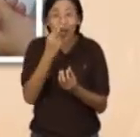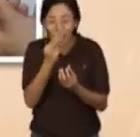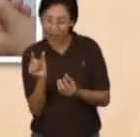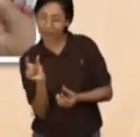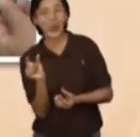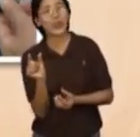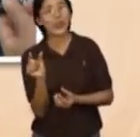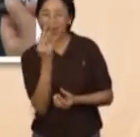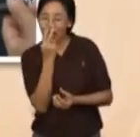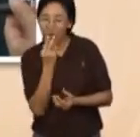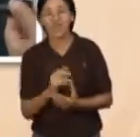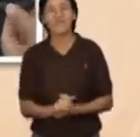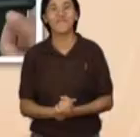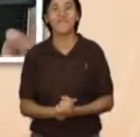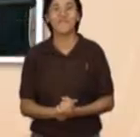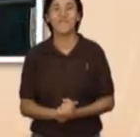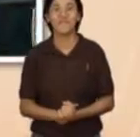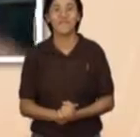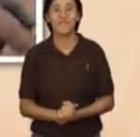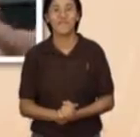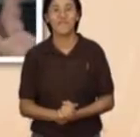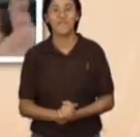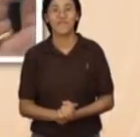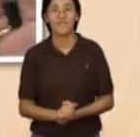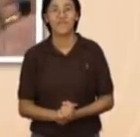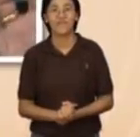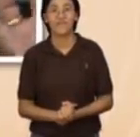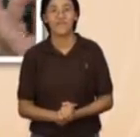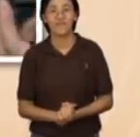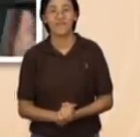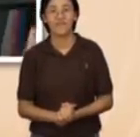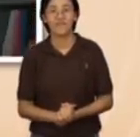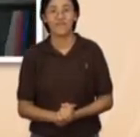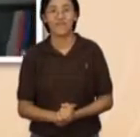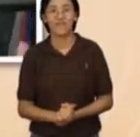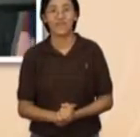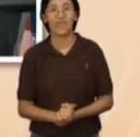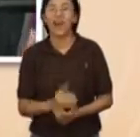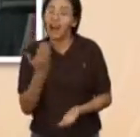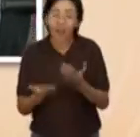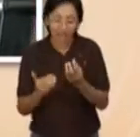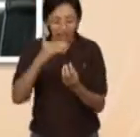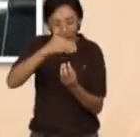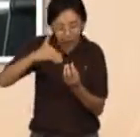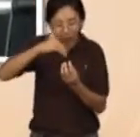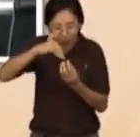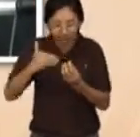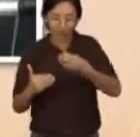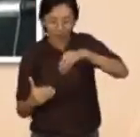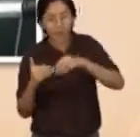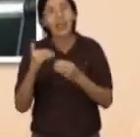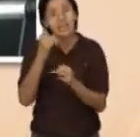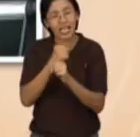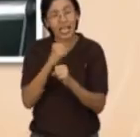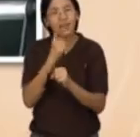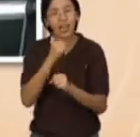ะออกมาลักษณะเป็นกองจะบานตรงหัวท้ายนะครับ